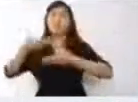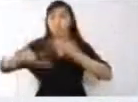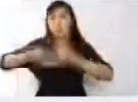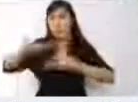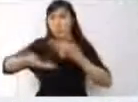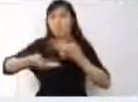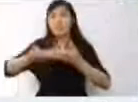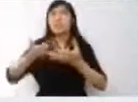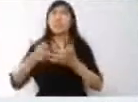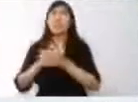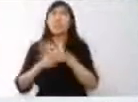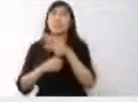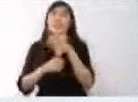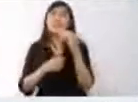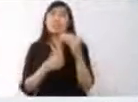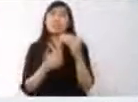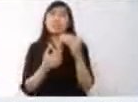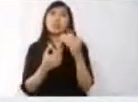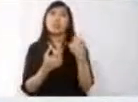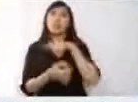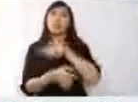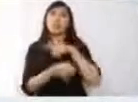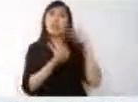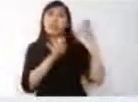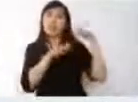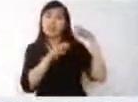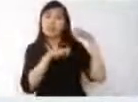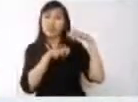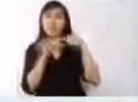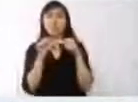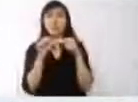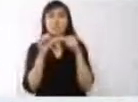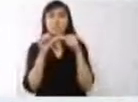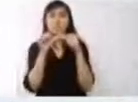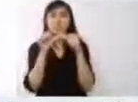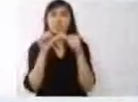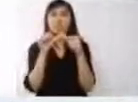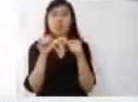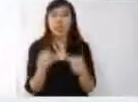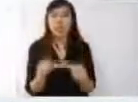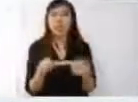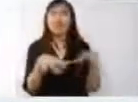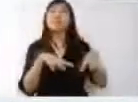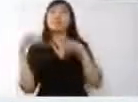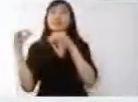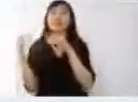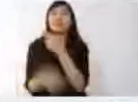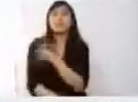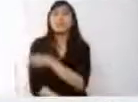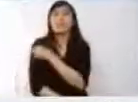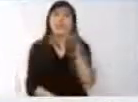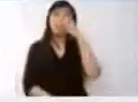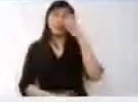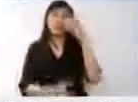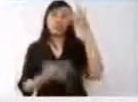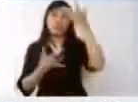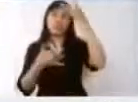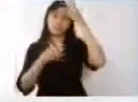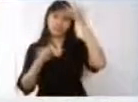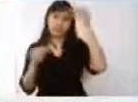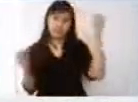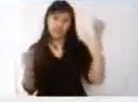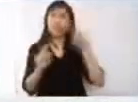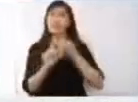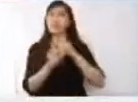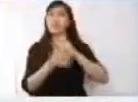ng operations. Hindi naman po nag-strict lockdown ang government of Japan, although meron pong state of